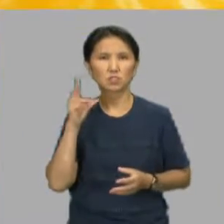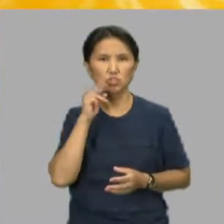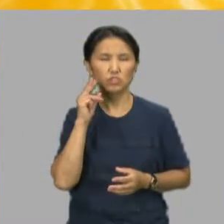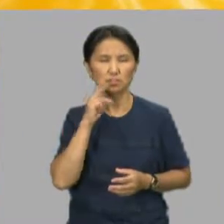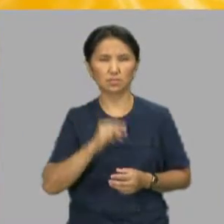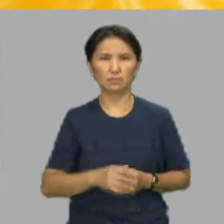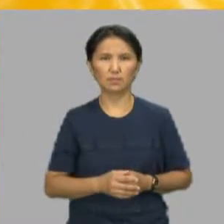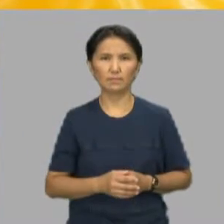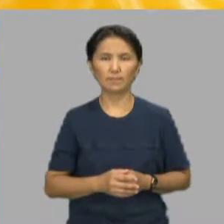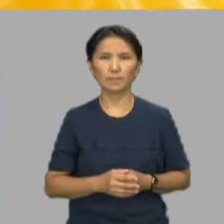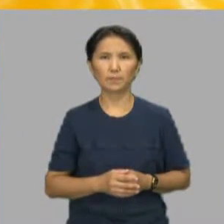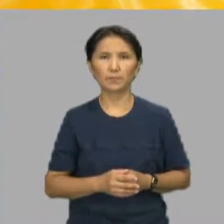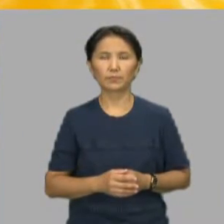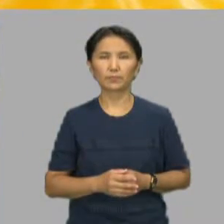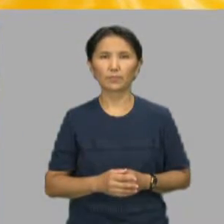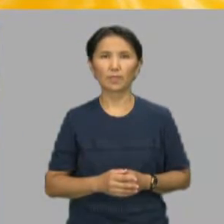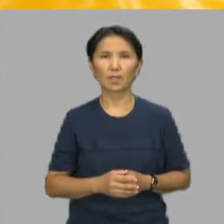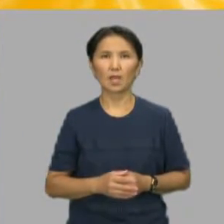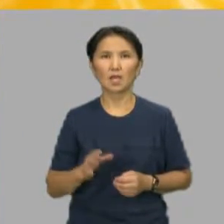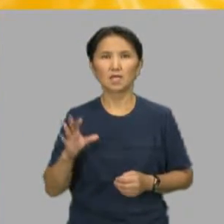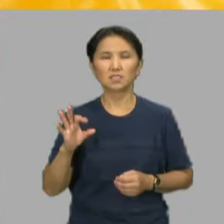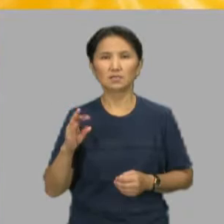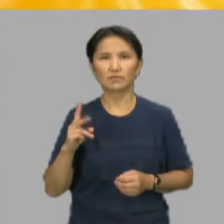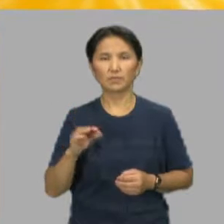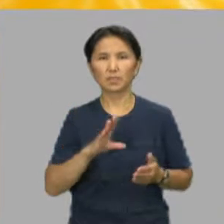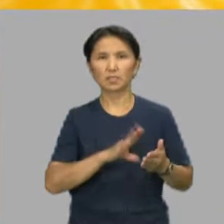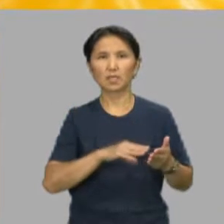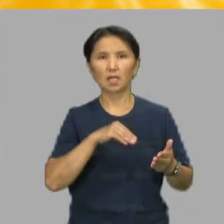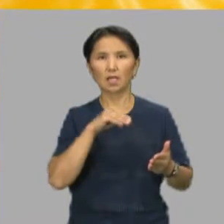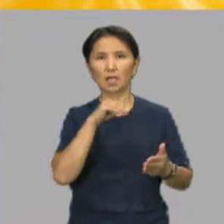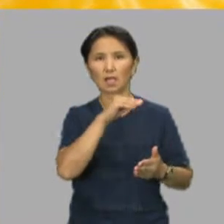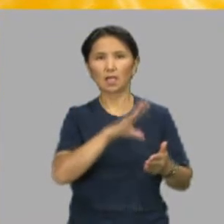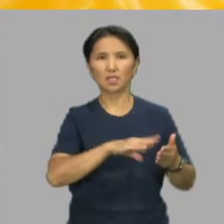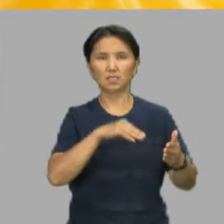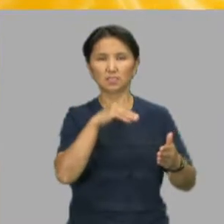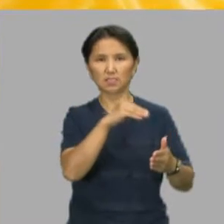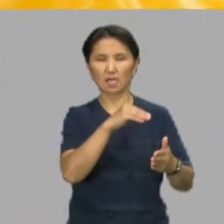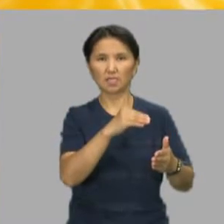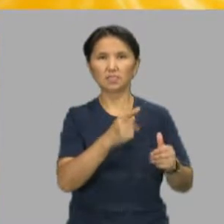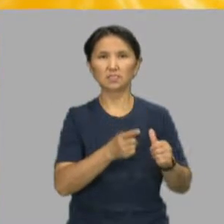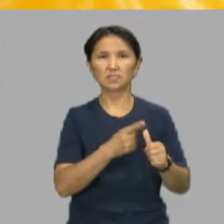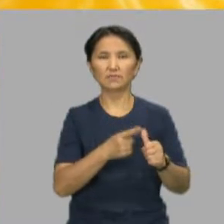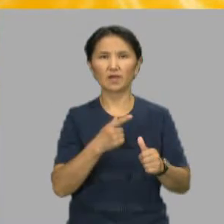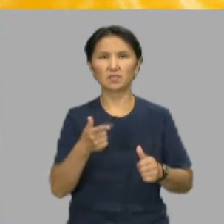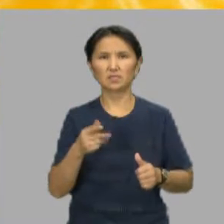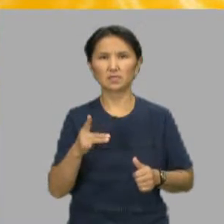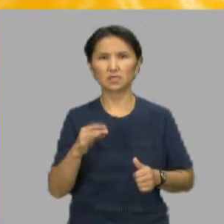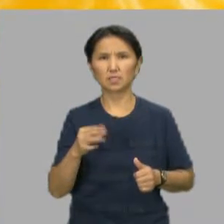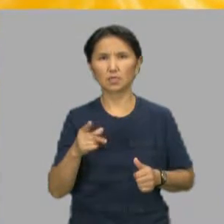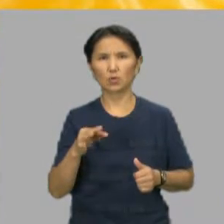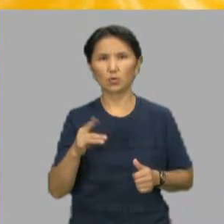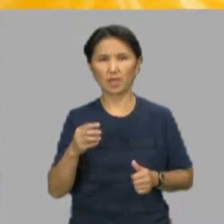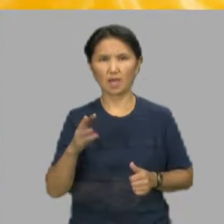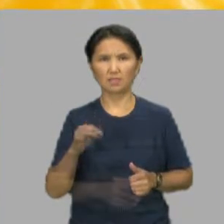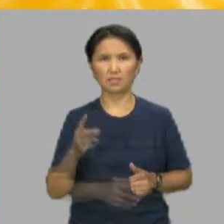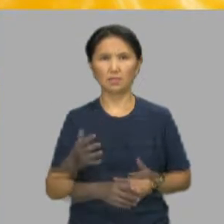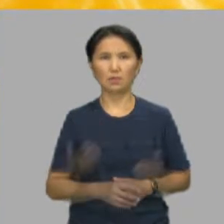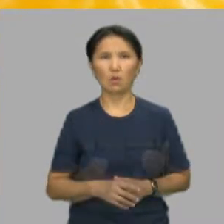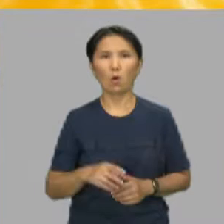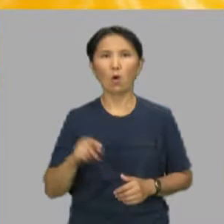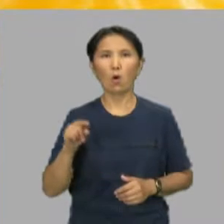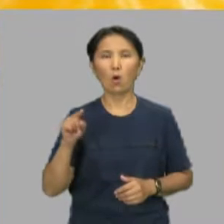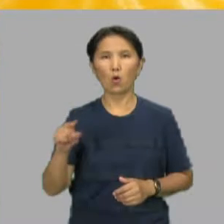числами. Современный календарь называется григорианским, новый